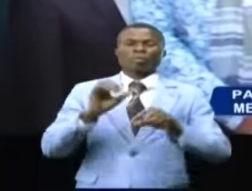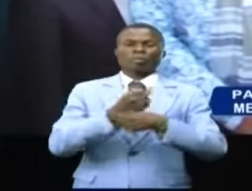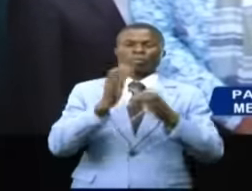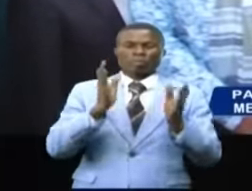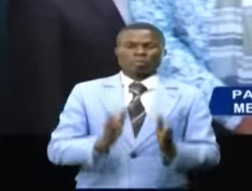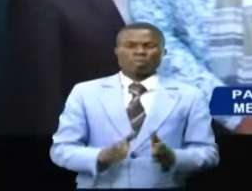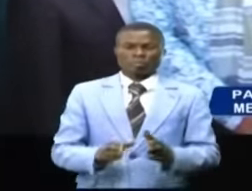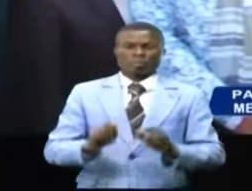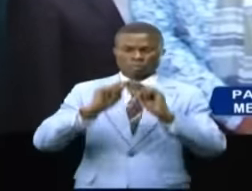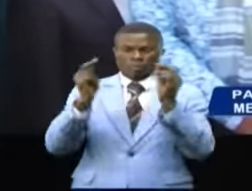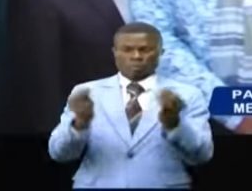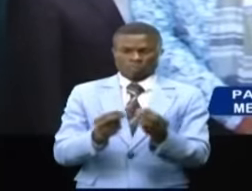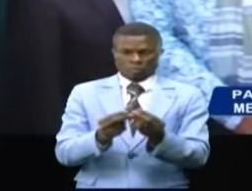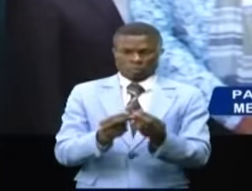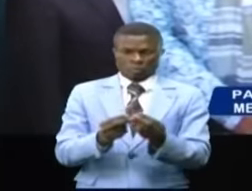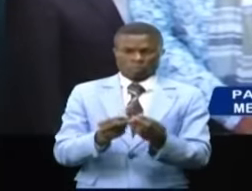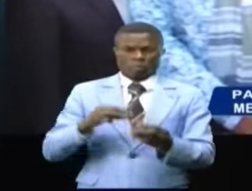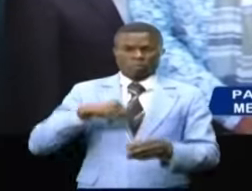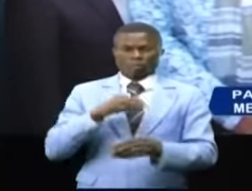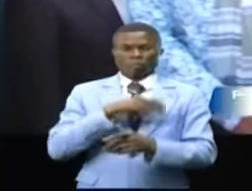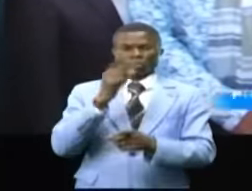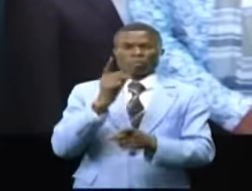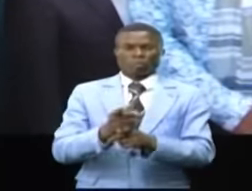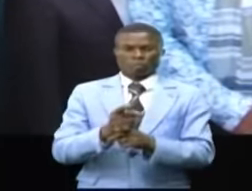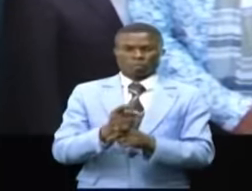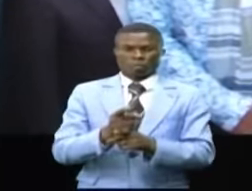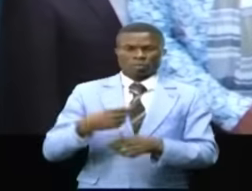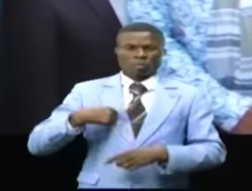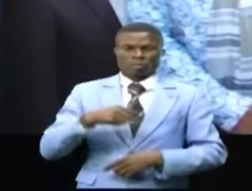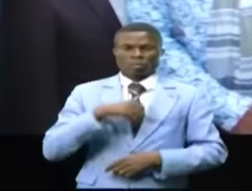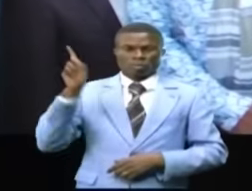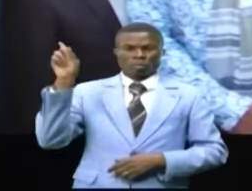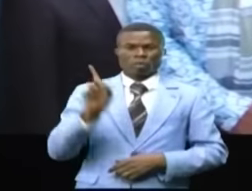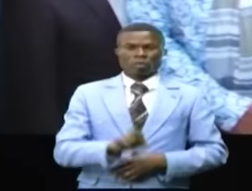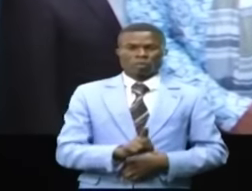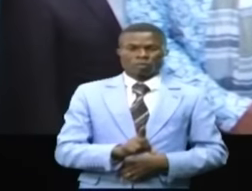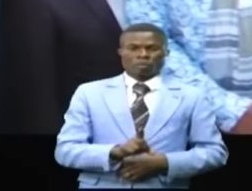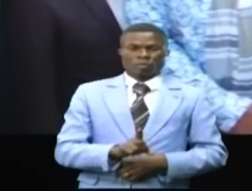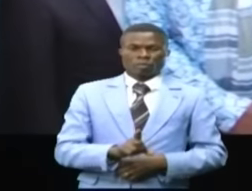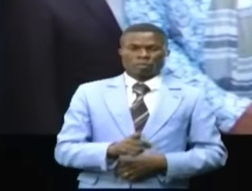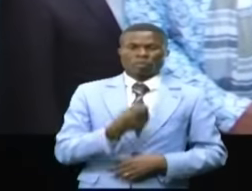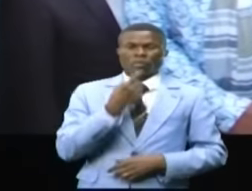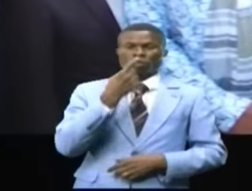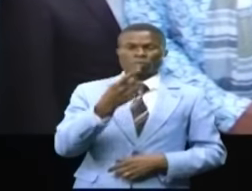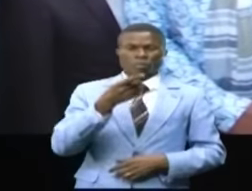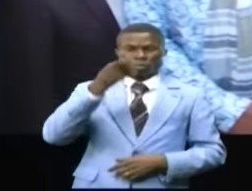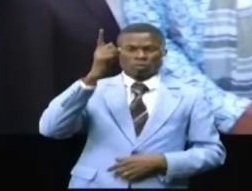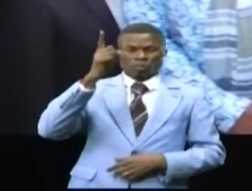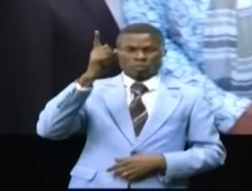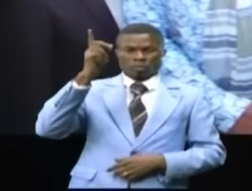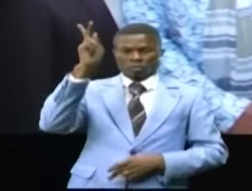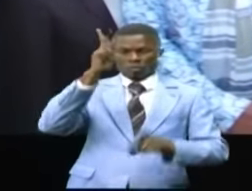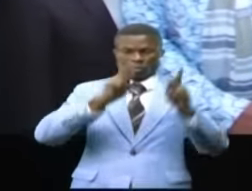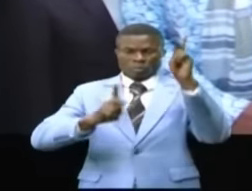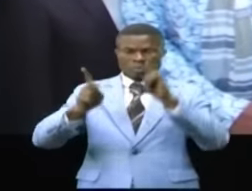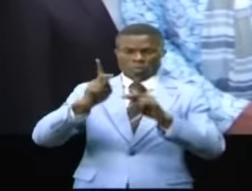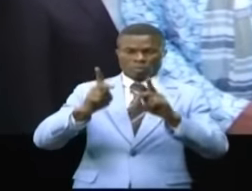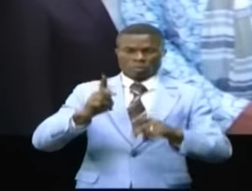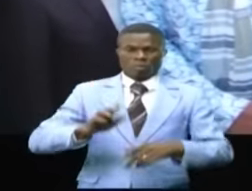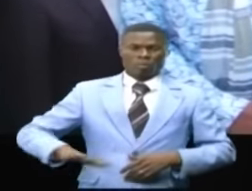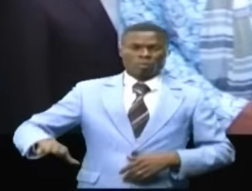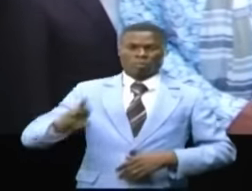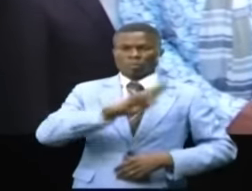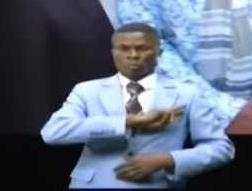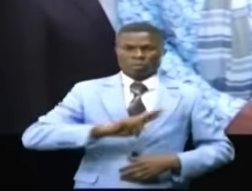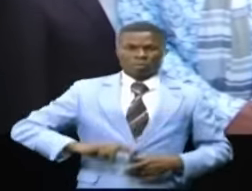formant la majorité des membres effectifs, nous sommes venus dire aux premiers citoyens de la République